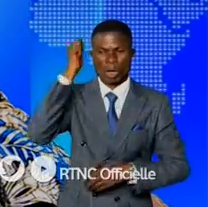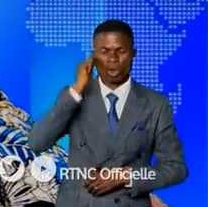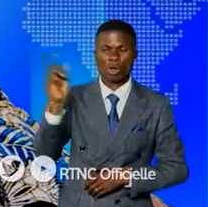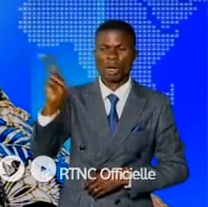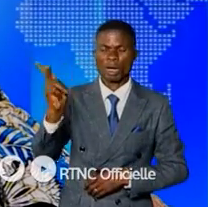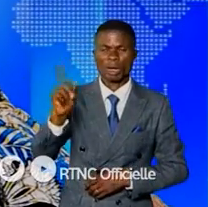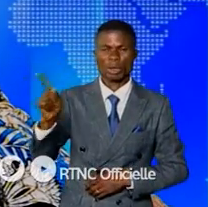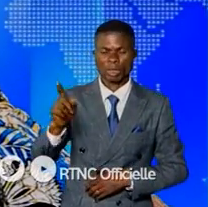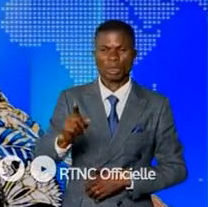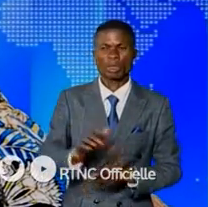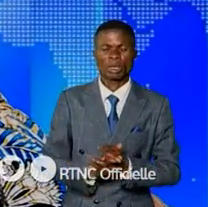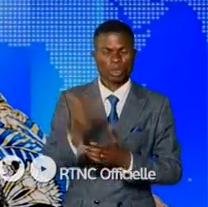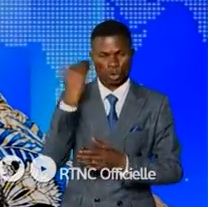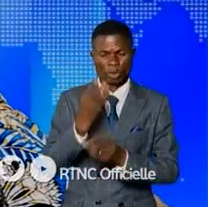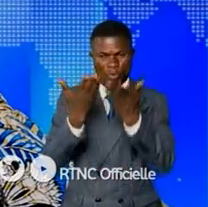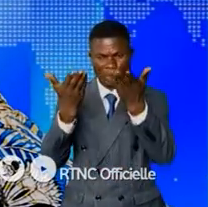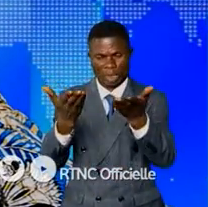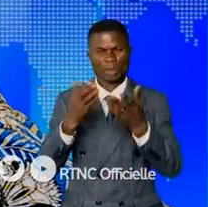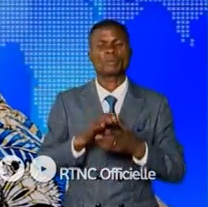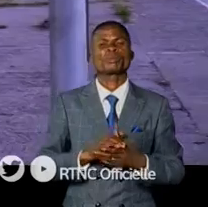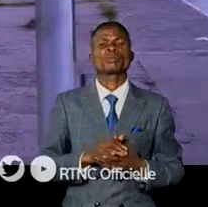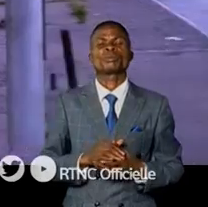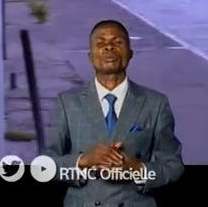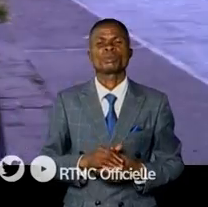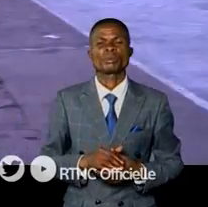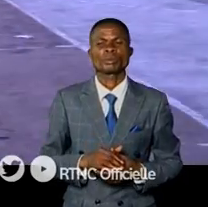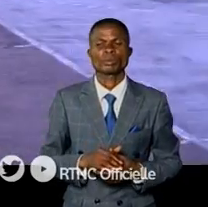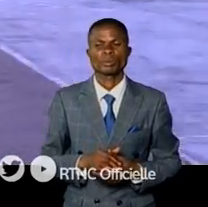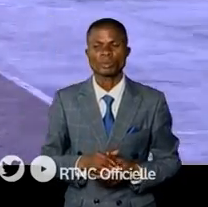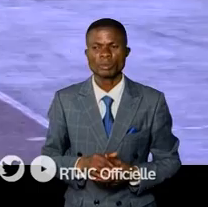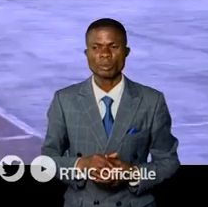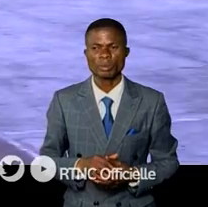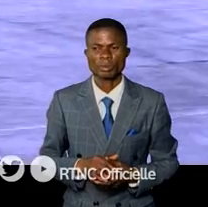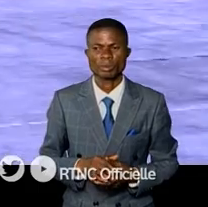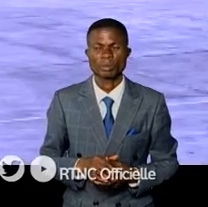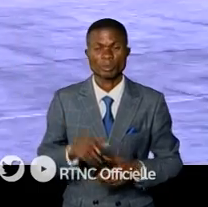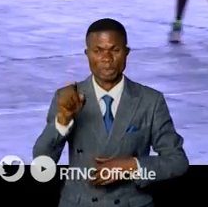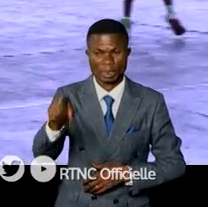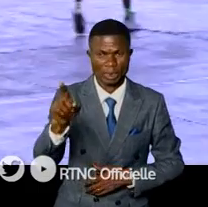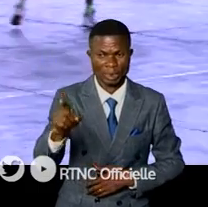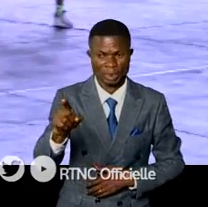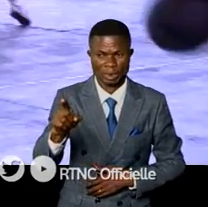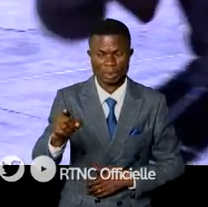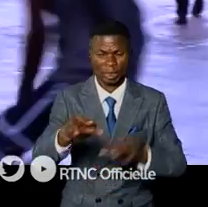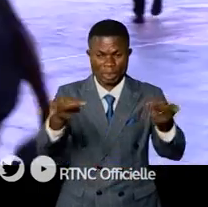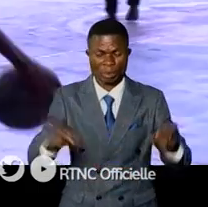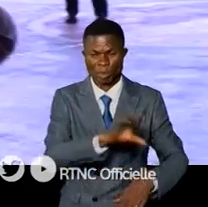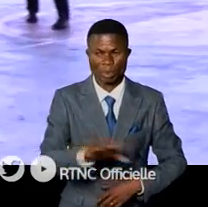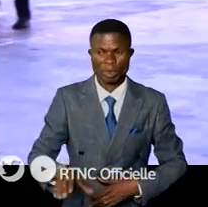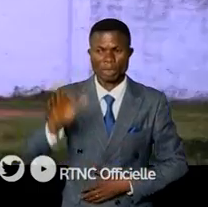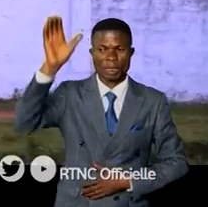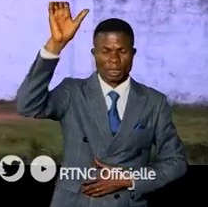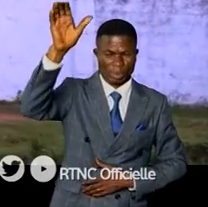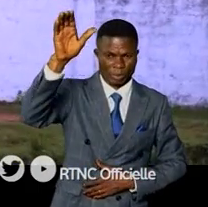Kauka. Sandra Nyangitabou au reportage. C'est ici, sur ce terrain de basketball